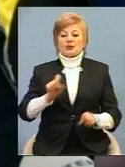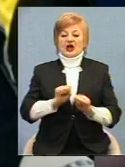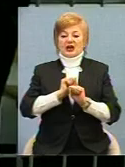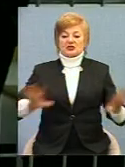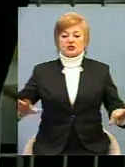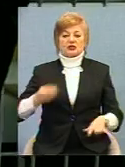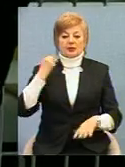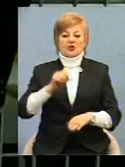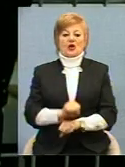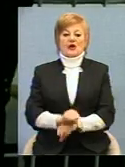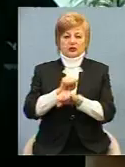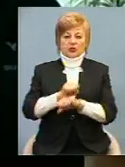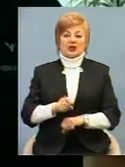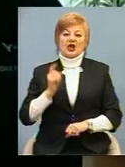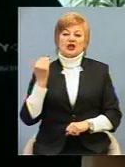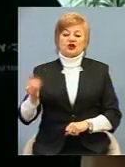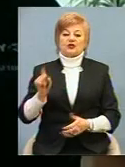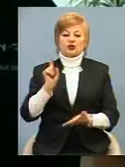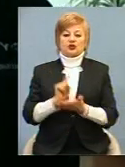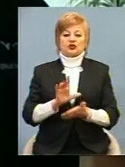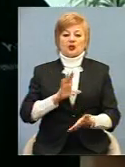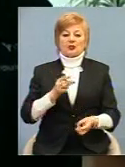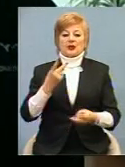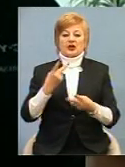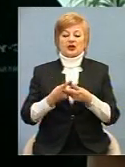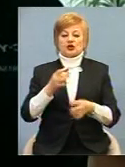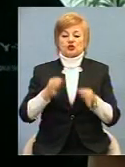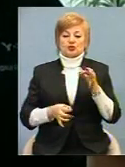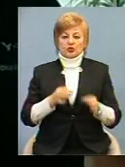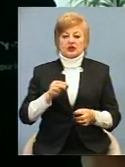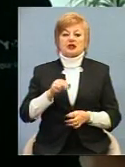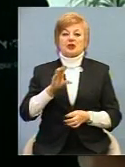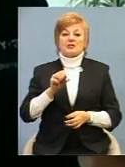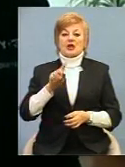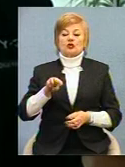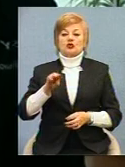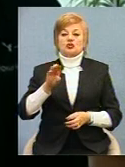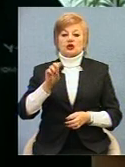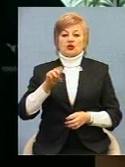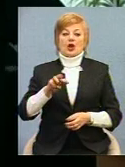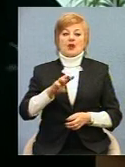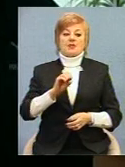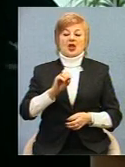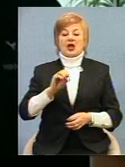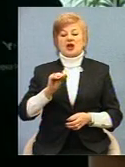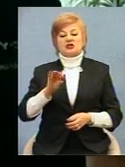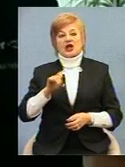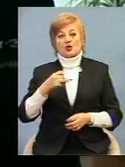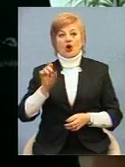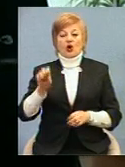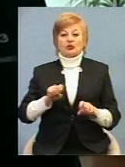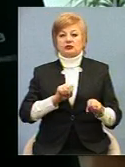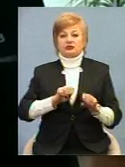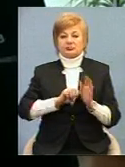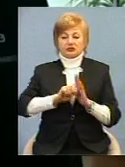майдану. Його повинні були судити в місті з Міжейкою Петрушенко в Кіровограді. Але в зв'язку з тим, що він бігав, проти